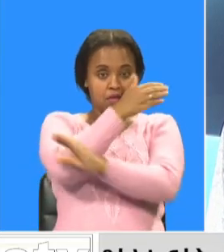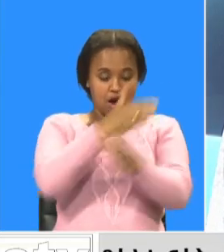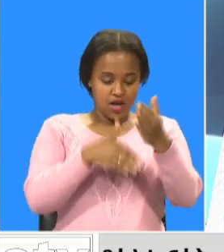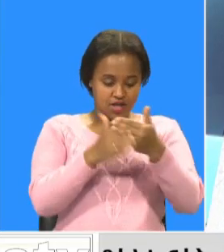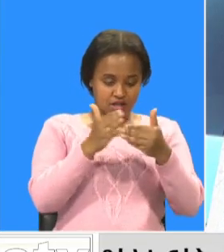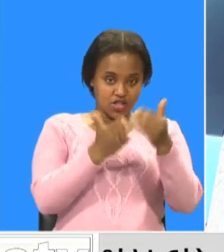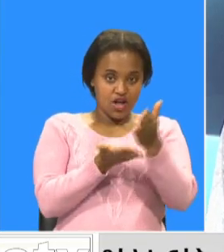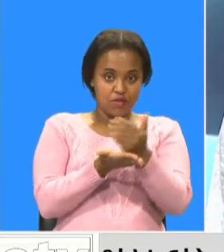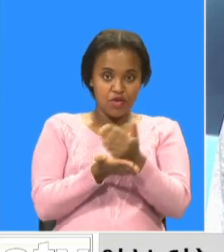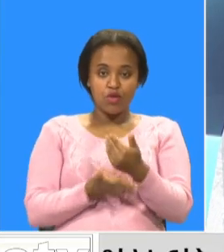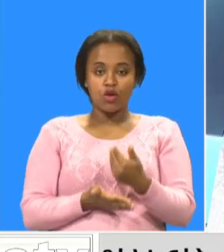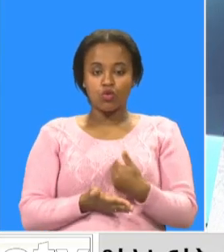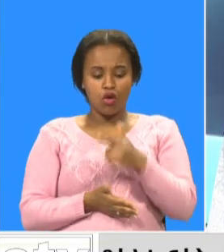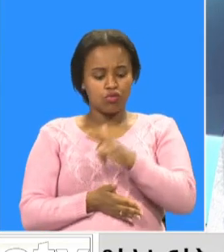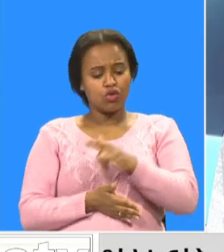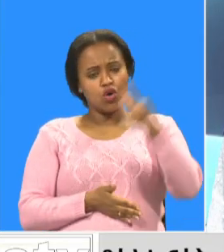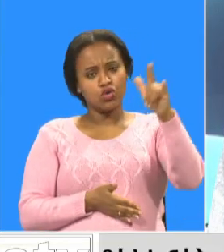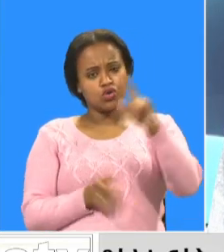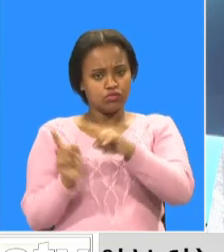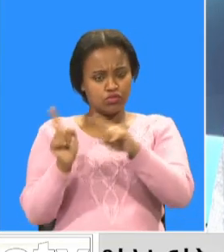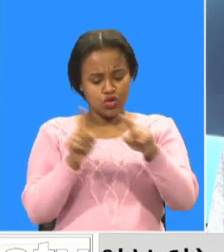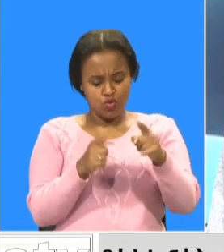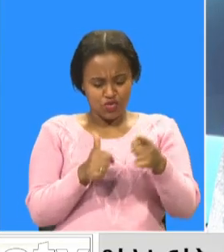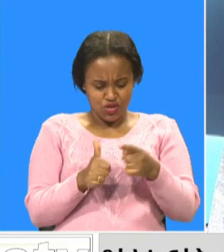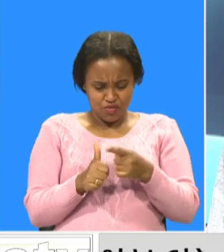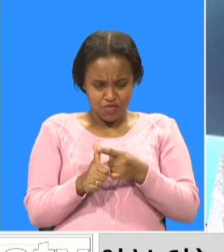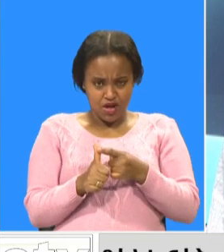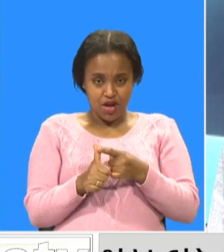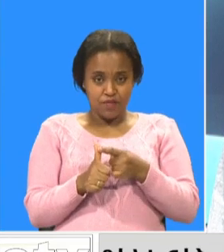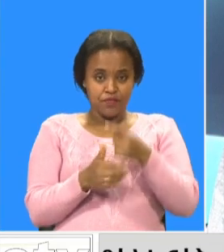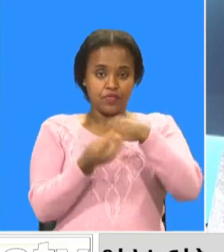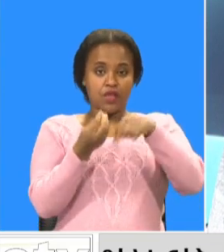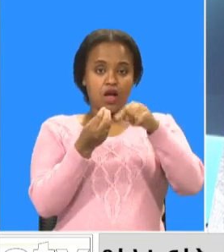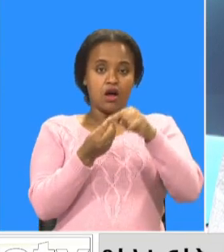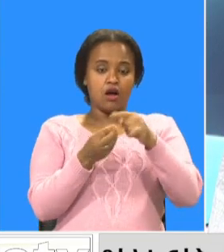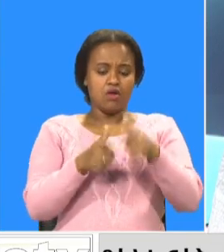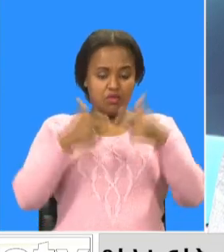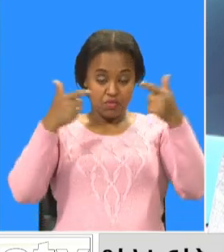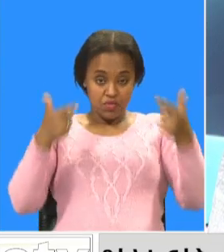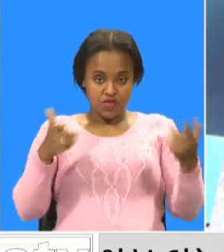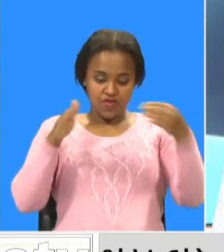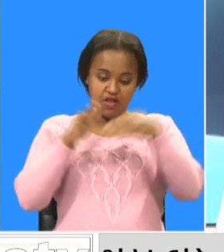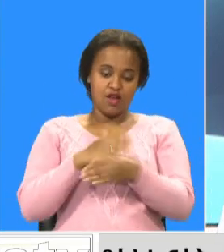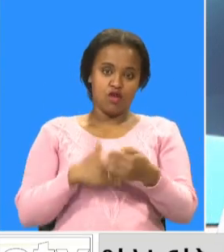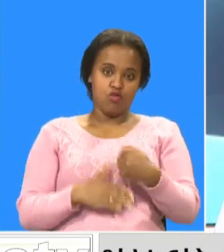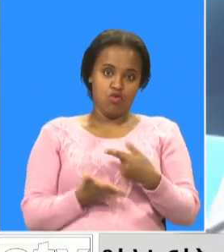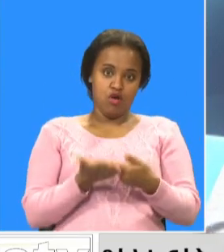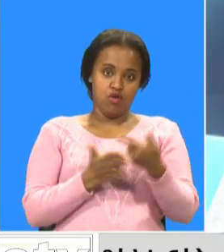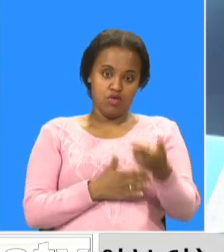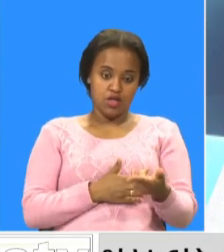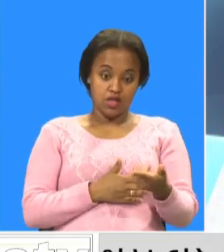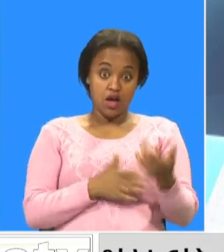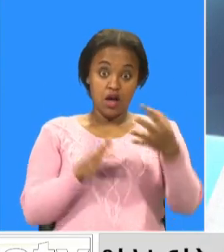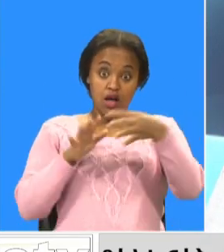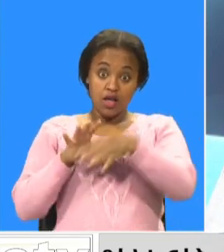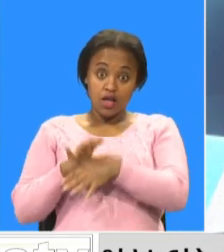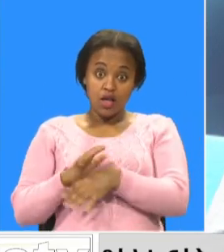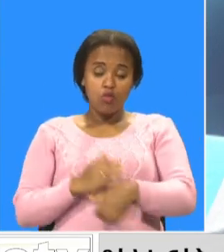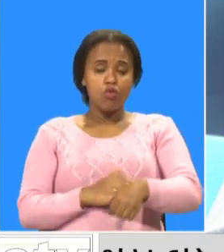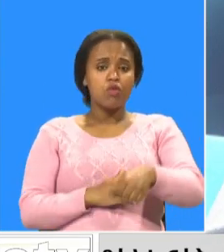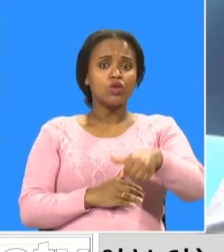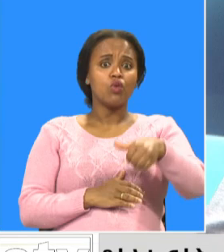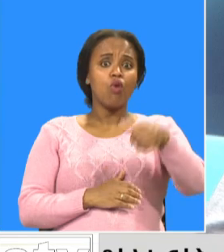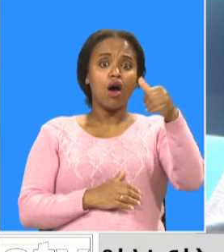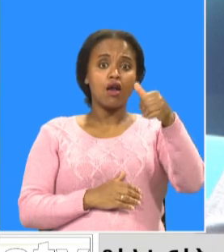እንዲመረቱ አሉ፣ ከውጭም ደግሞ መጀመሪያ አካባቢ በስፋት የገቡ አሉ። እነዛ የገቡበት ዋና